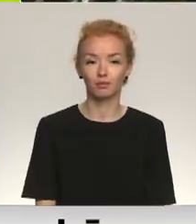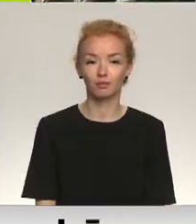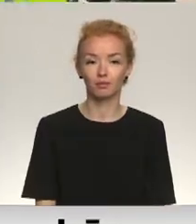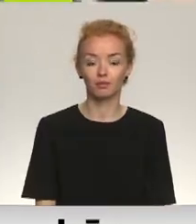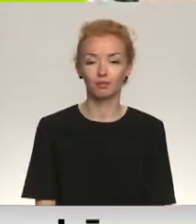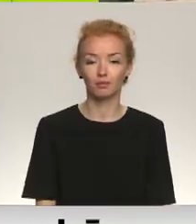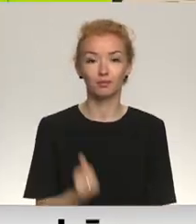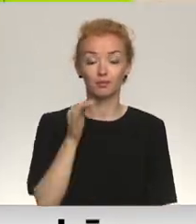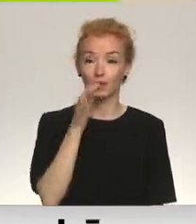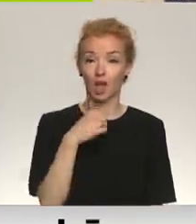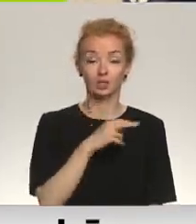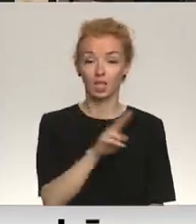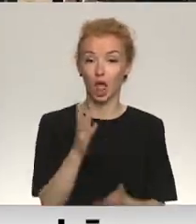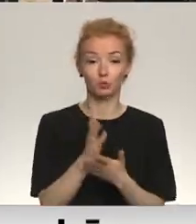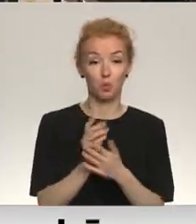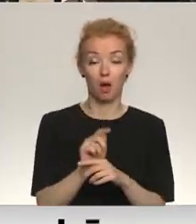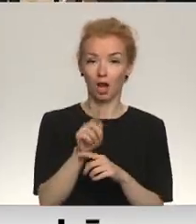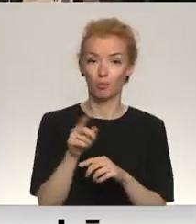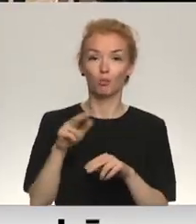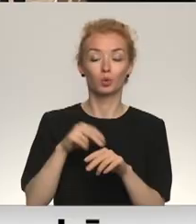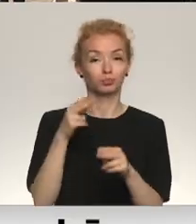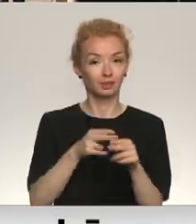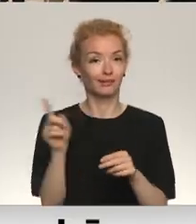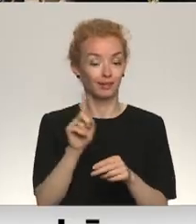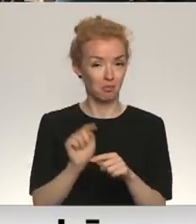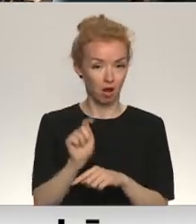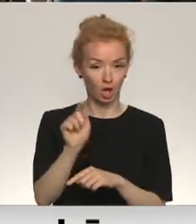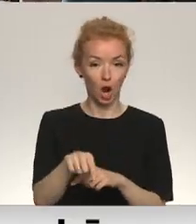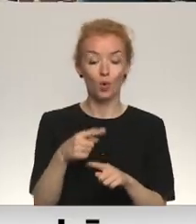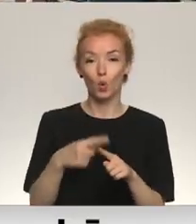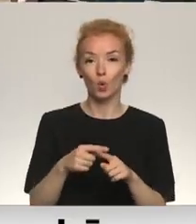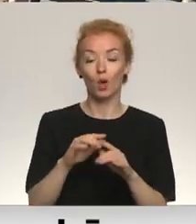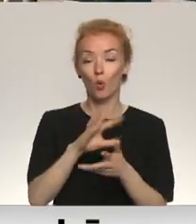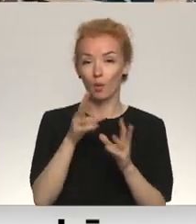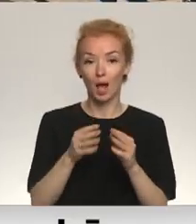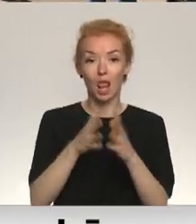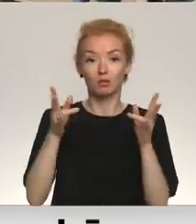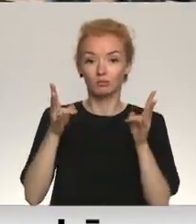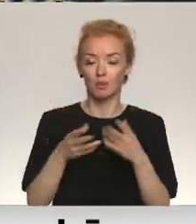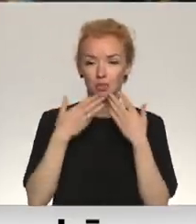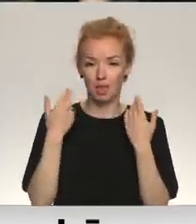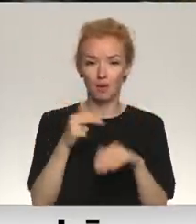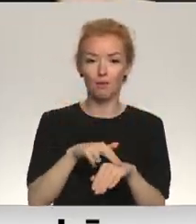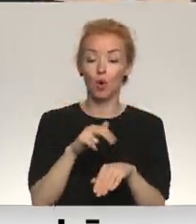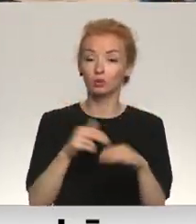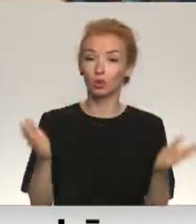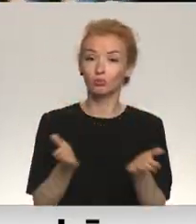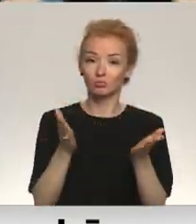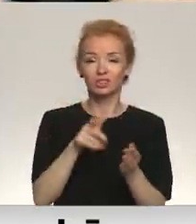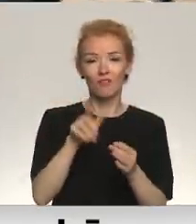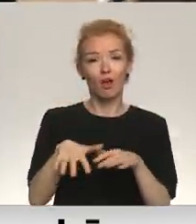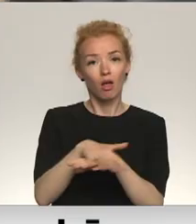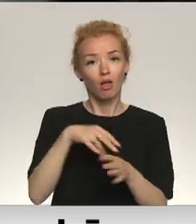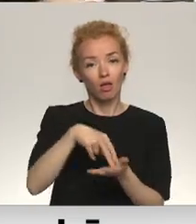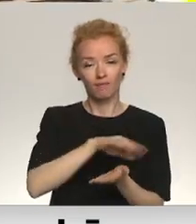Es neesmu neko pārkāpt. Esat gan. Kopumā būtisku starpgadījums Latvijas televīzija nemanīja. Policija mudināja cilvēkus neuzkavēties un